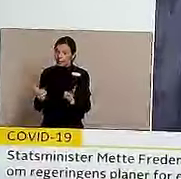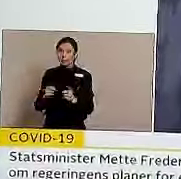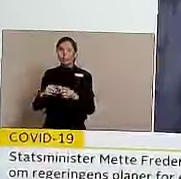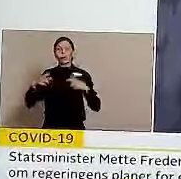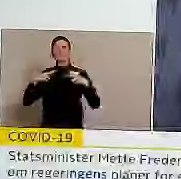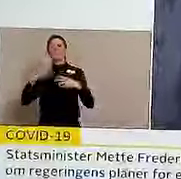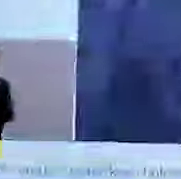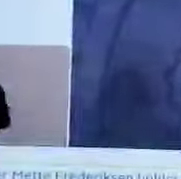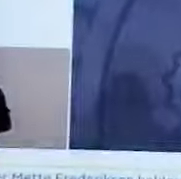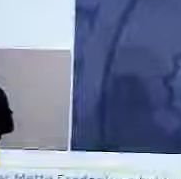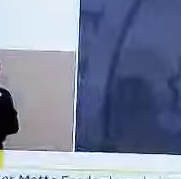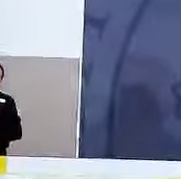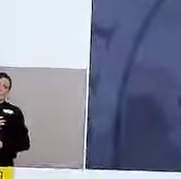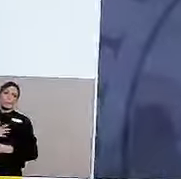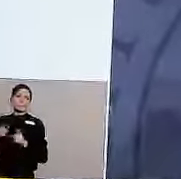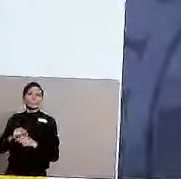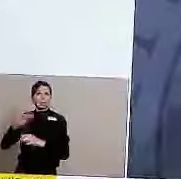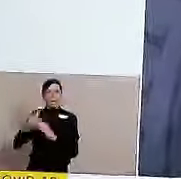frie fagskoler.